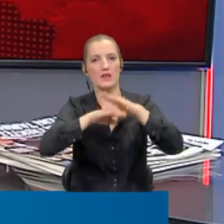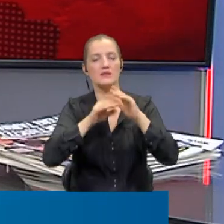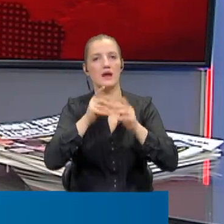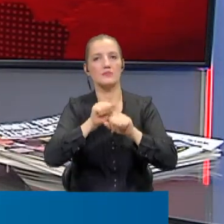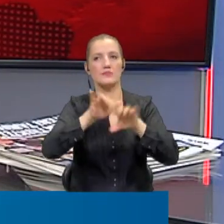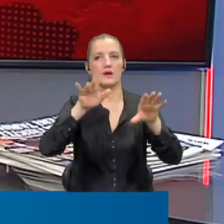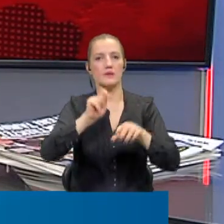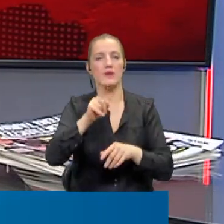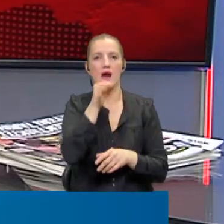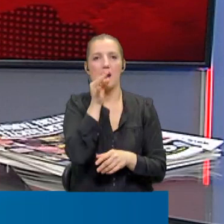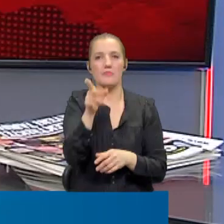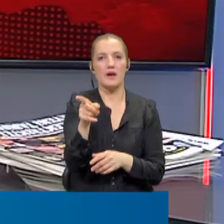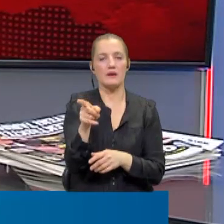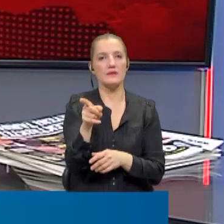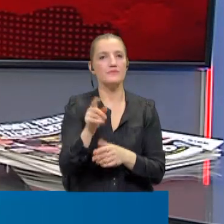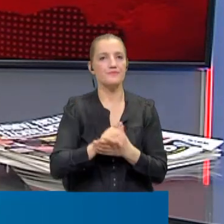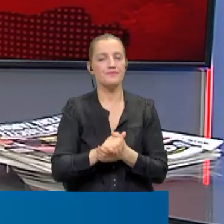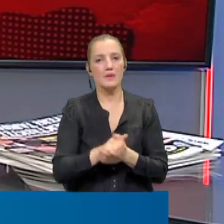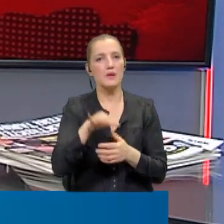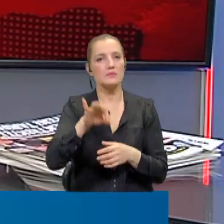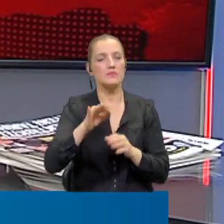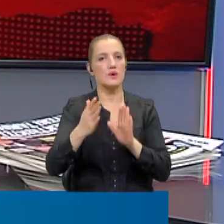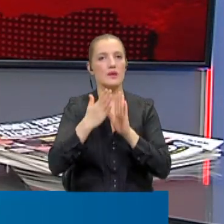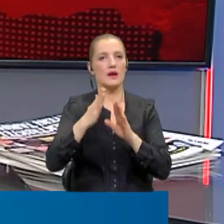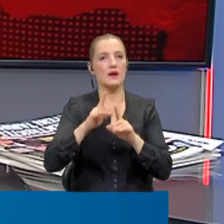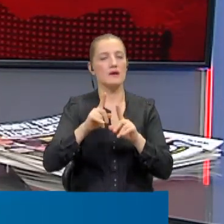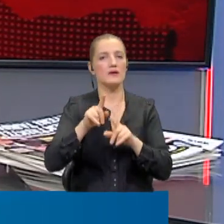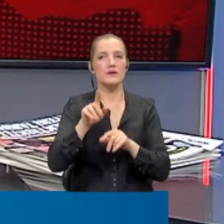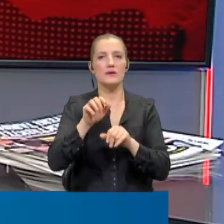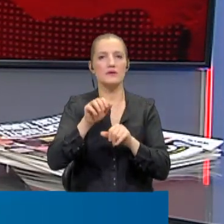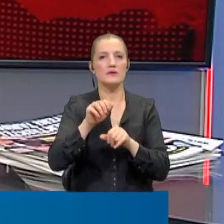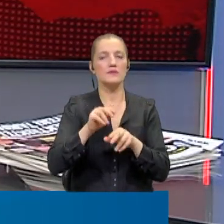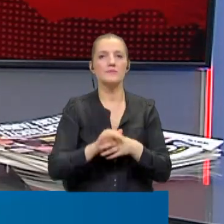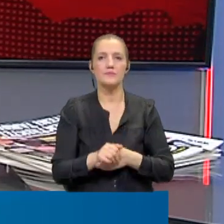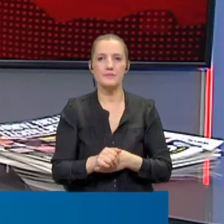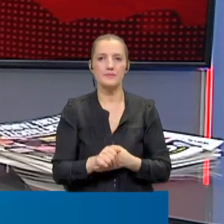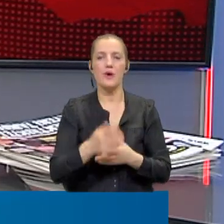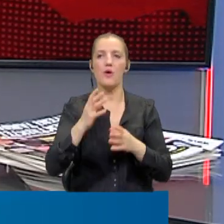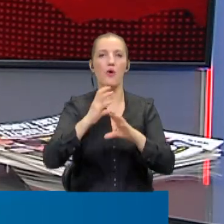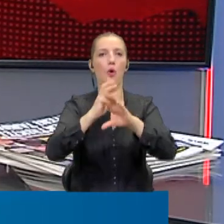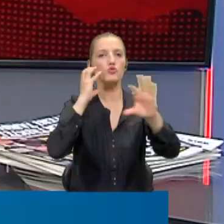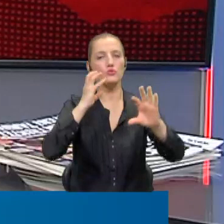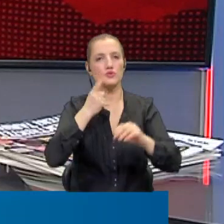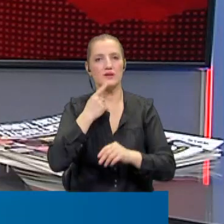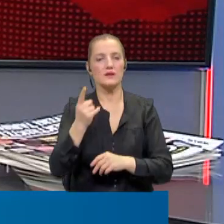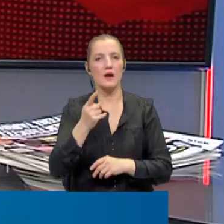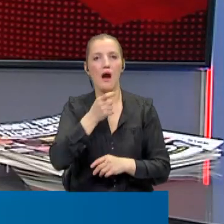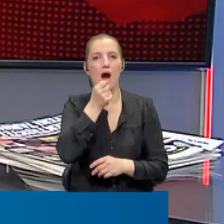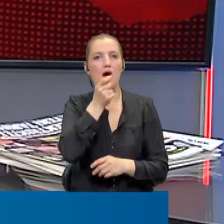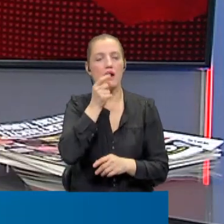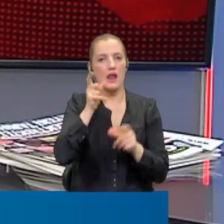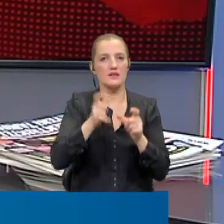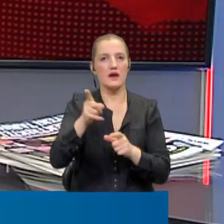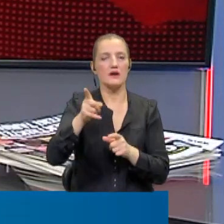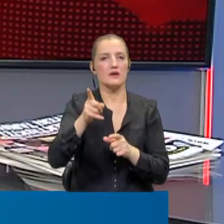paylaşılmış bir haber ve yine bu arada hemen ekranları dayansın Kardelen onu otobüs demişken Ankara'da da